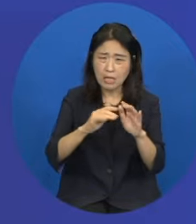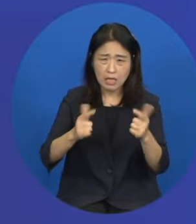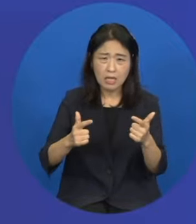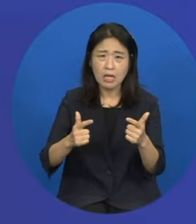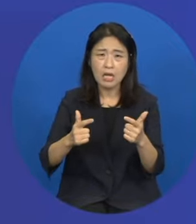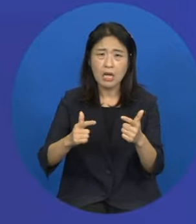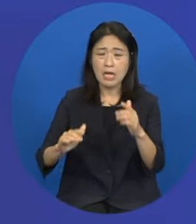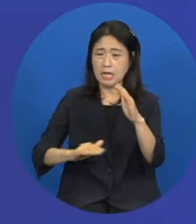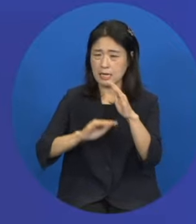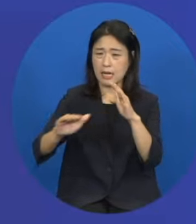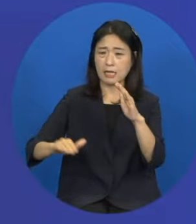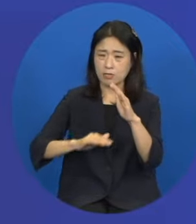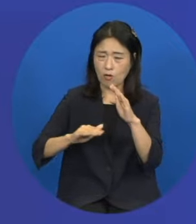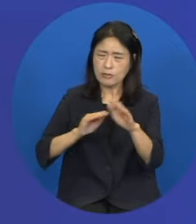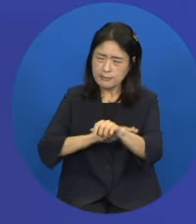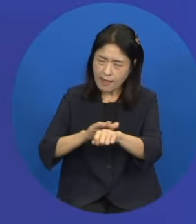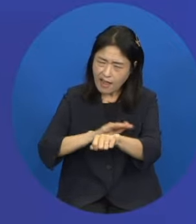아닙니까?